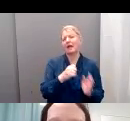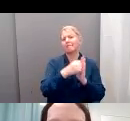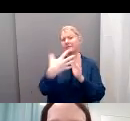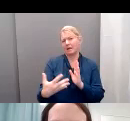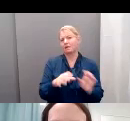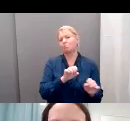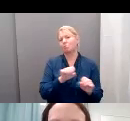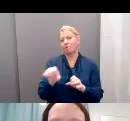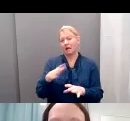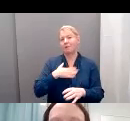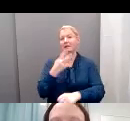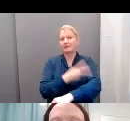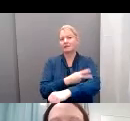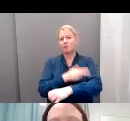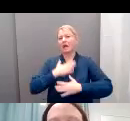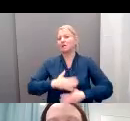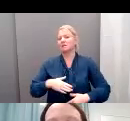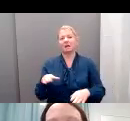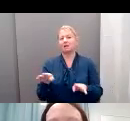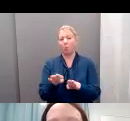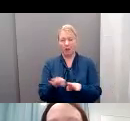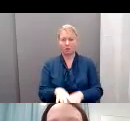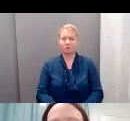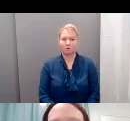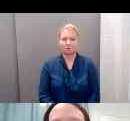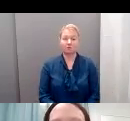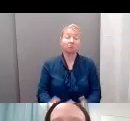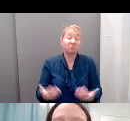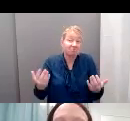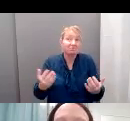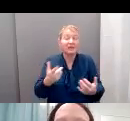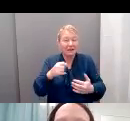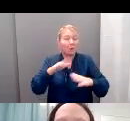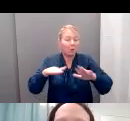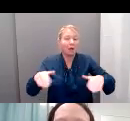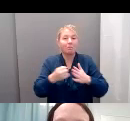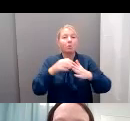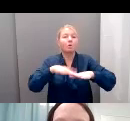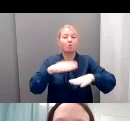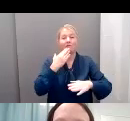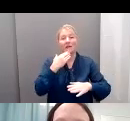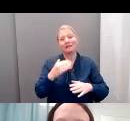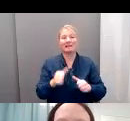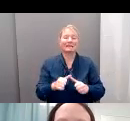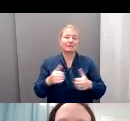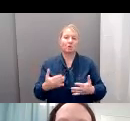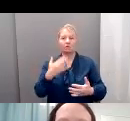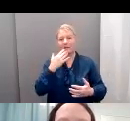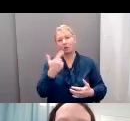hälsa. Det skiljer sig mellan olika typer av tillstånd hur det här påverkas på.